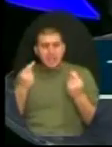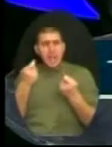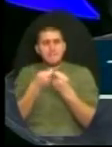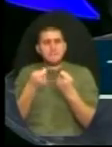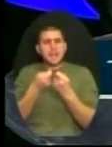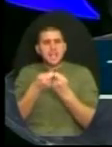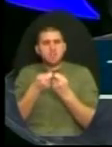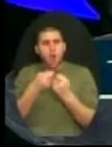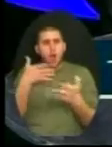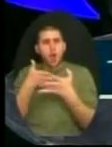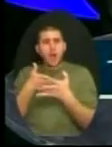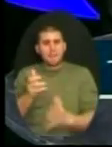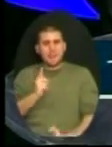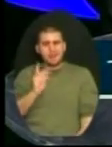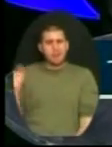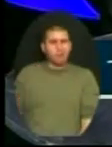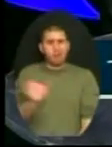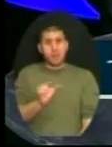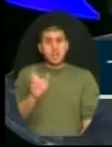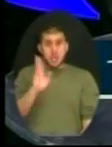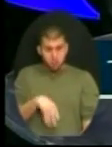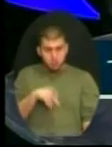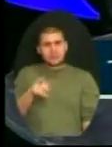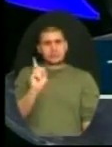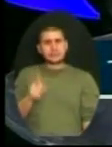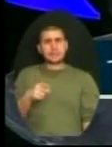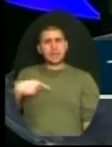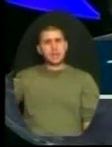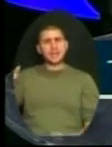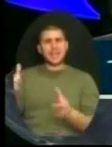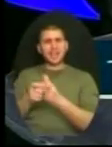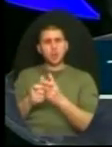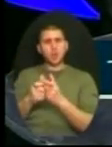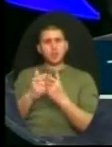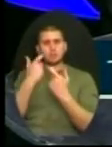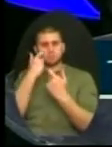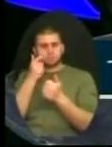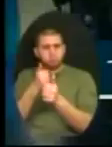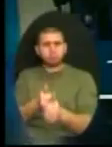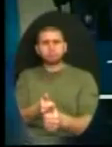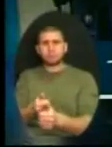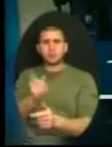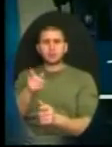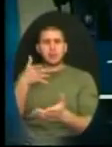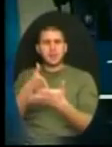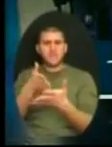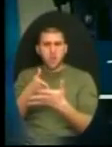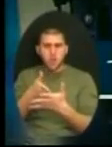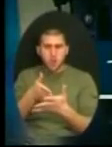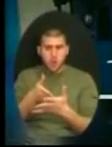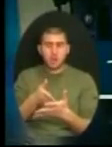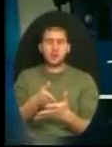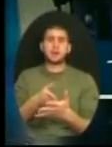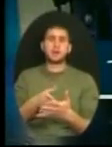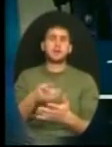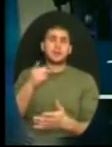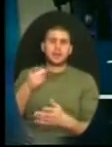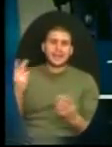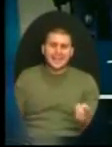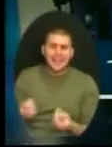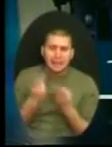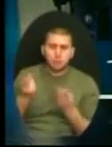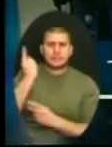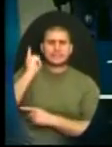לגבי חוקרים פרטיים או כאלה ואחרים, לשלוח את יחידות העיכוב, שתעקוב אחריהם, להפעיל, ללכת לבית המשפט, הוציא צווי